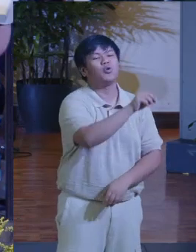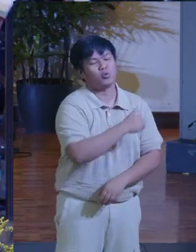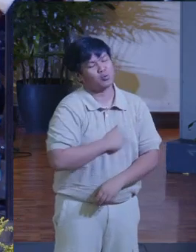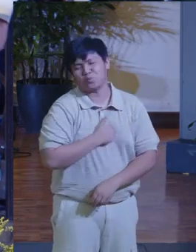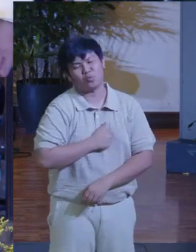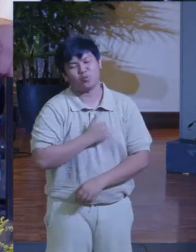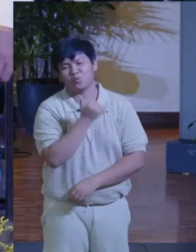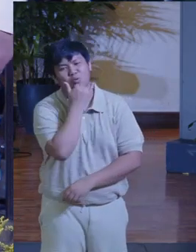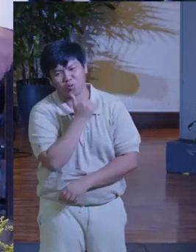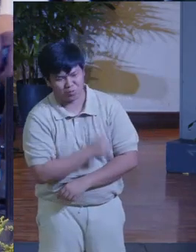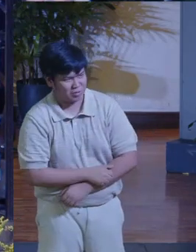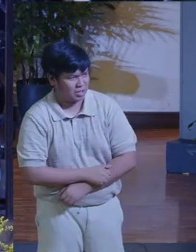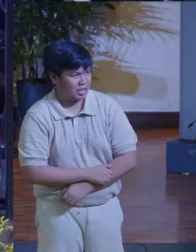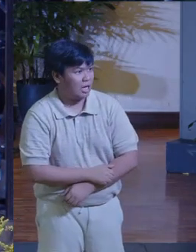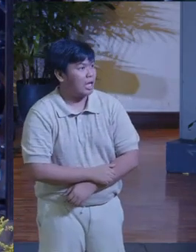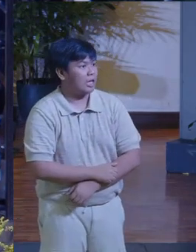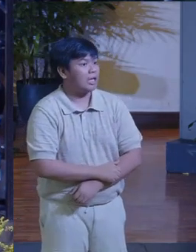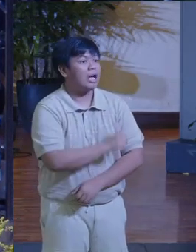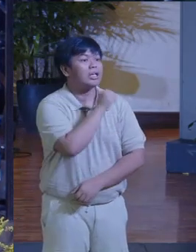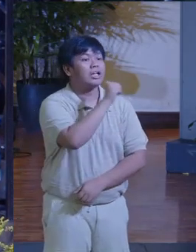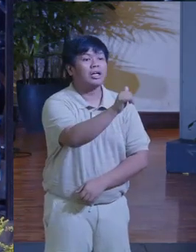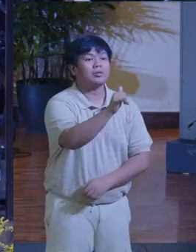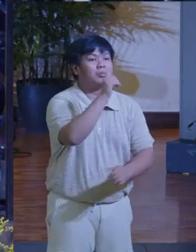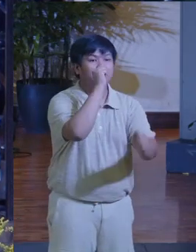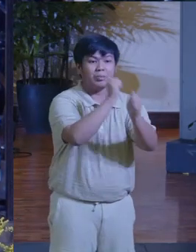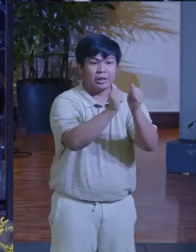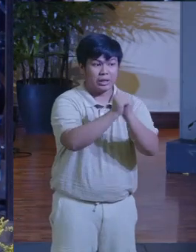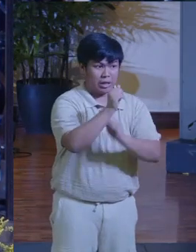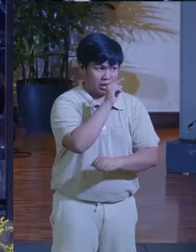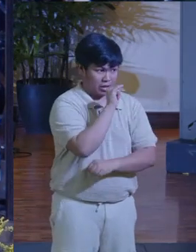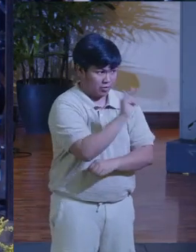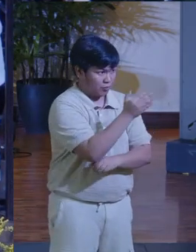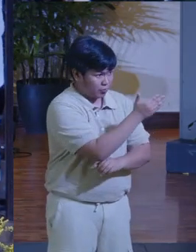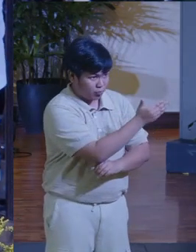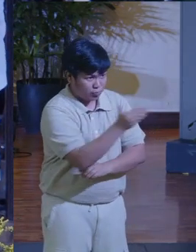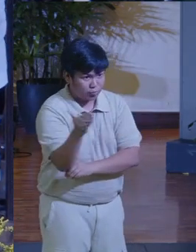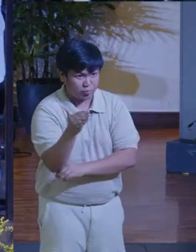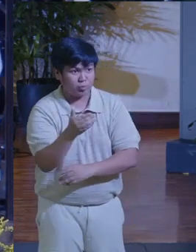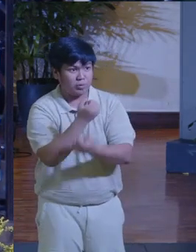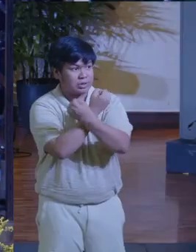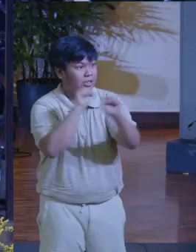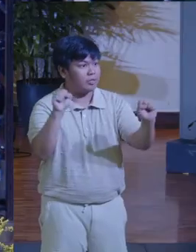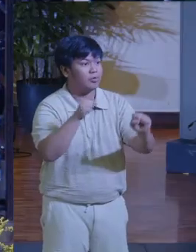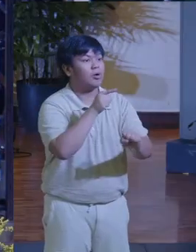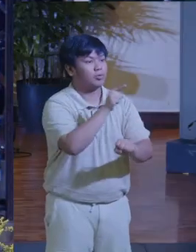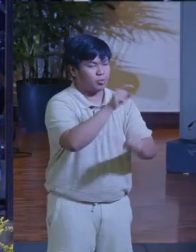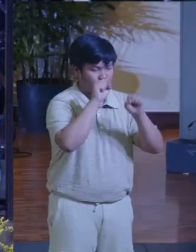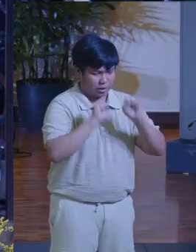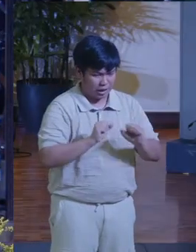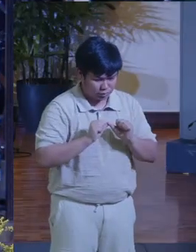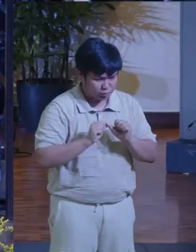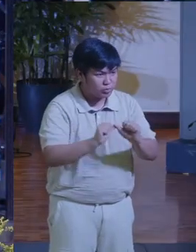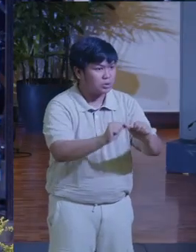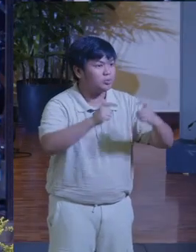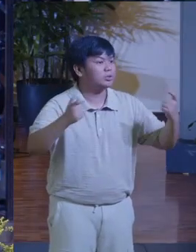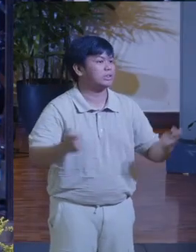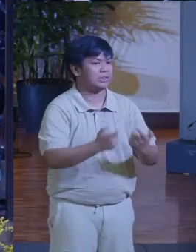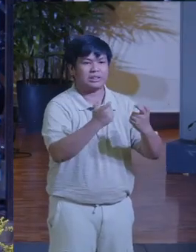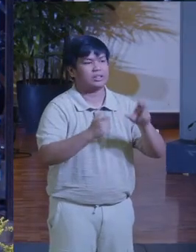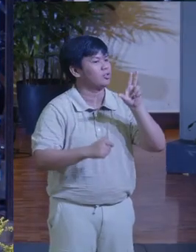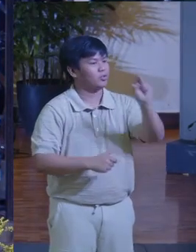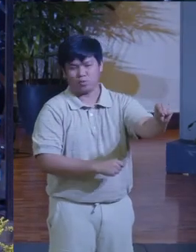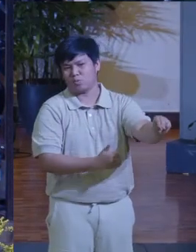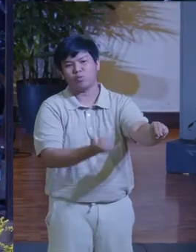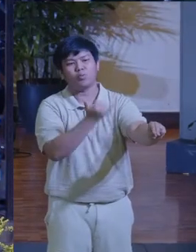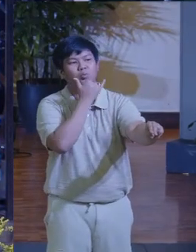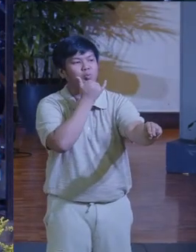Hindi po kalayaan na magkasala ang pagiging matuwid sa pamamagitan ng pananampalataya lamang kay